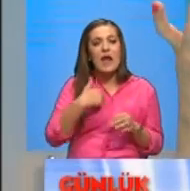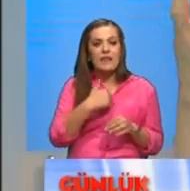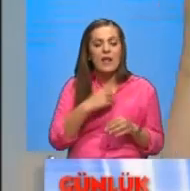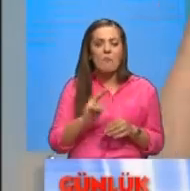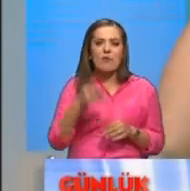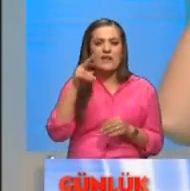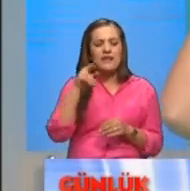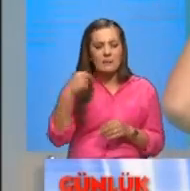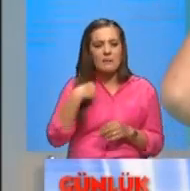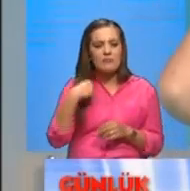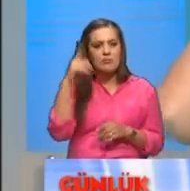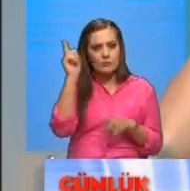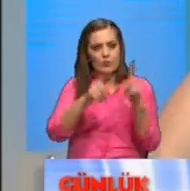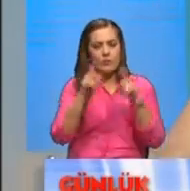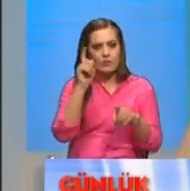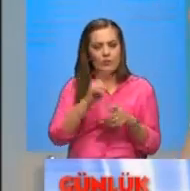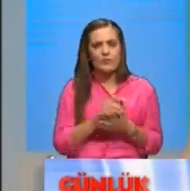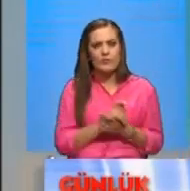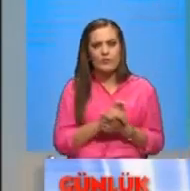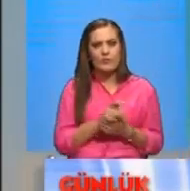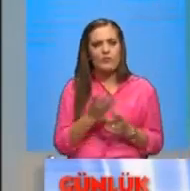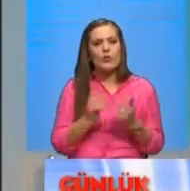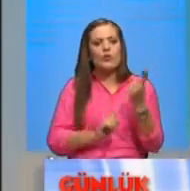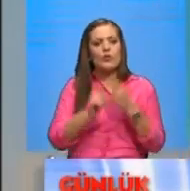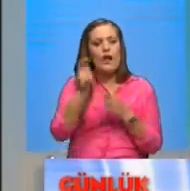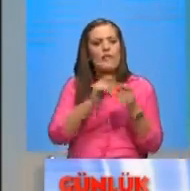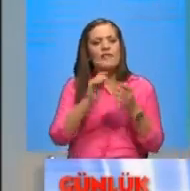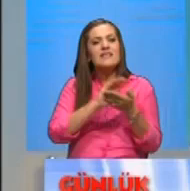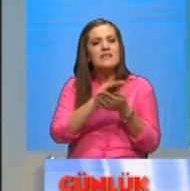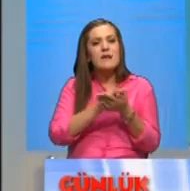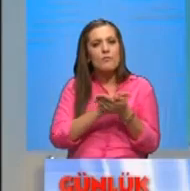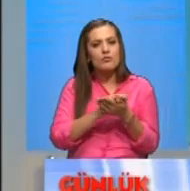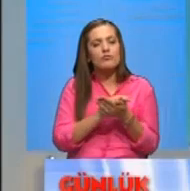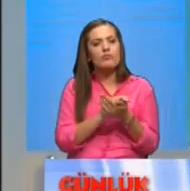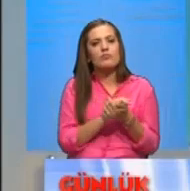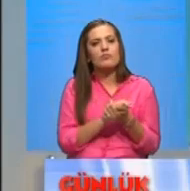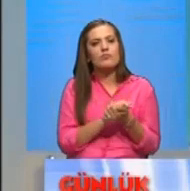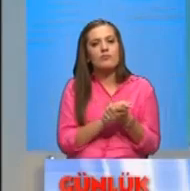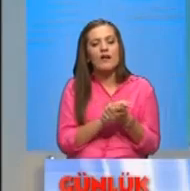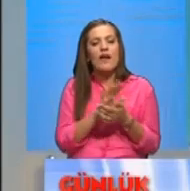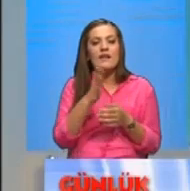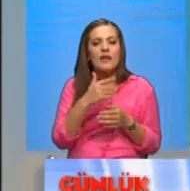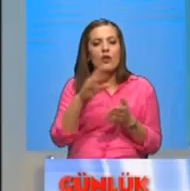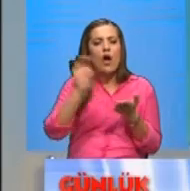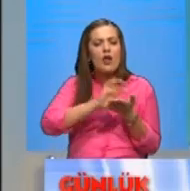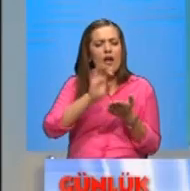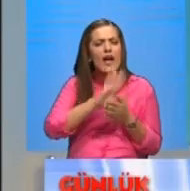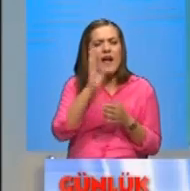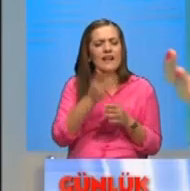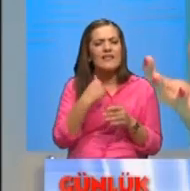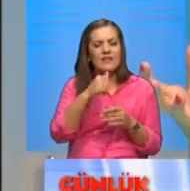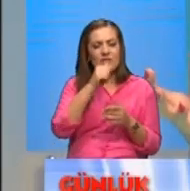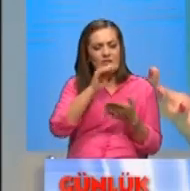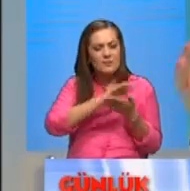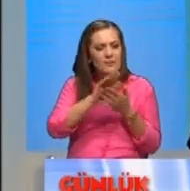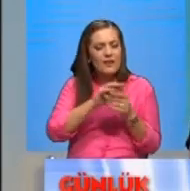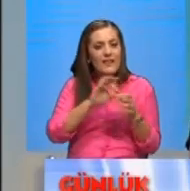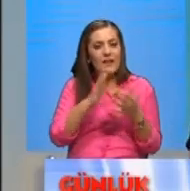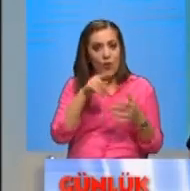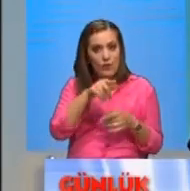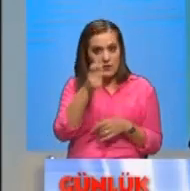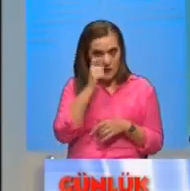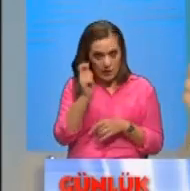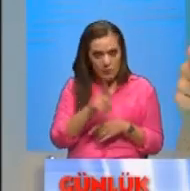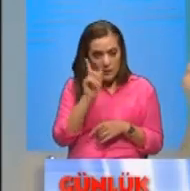gibi davranıyorum şimdi. Kullandığımız sabun ya da kolonya her neyse dezenfektan neyse ona